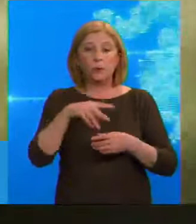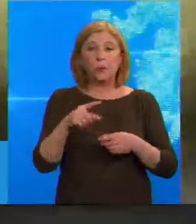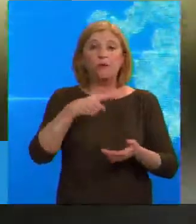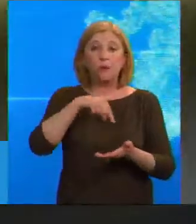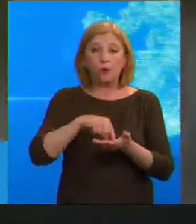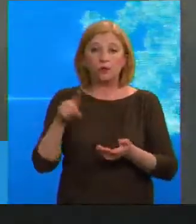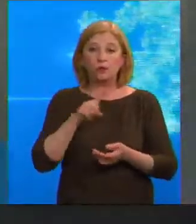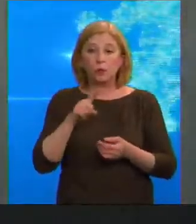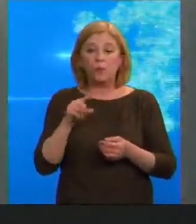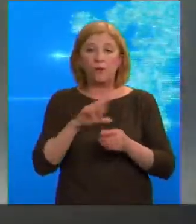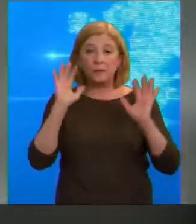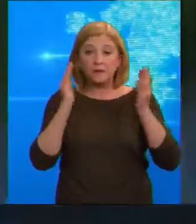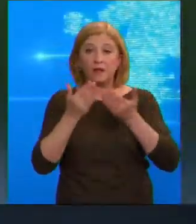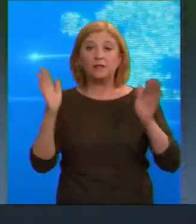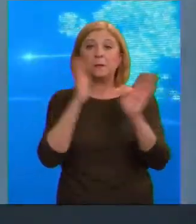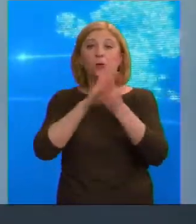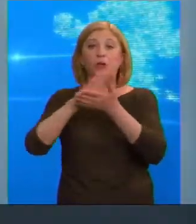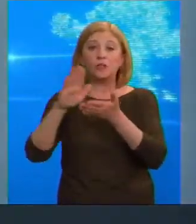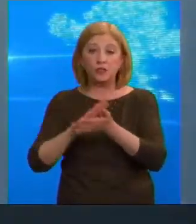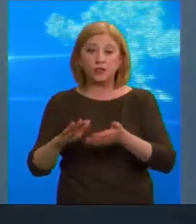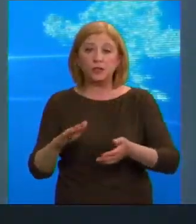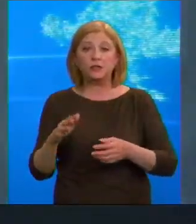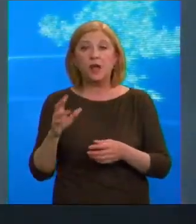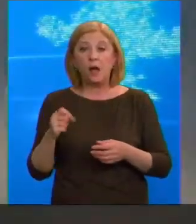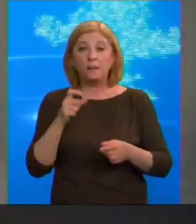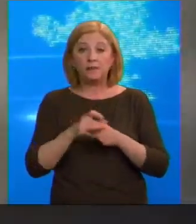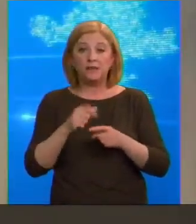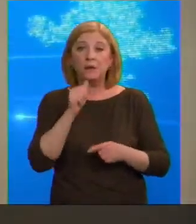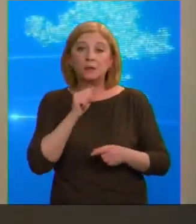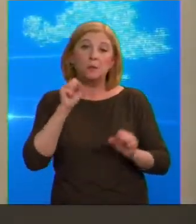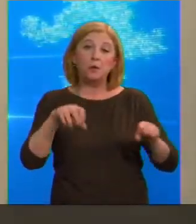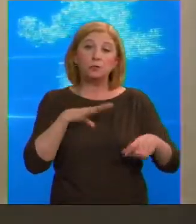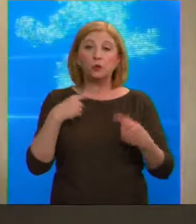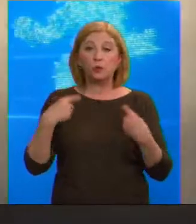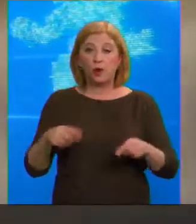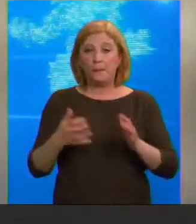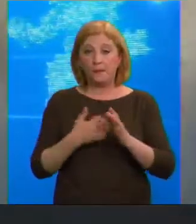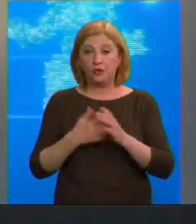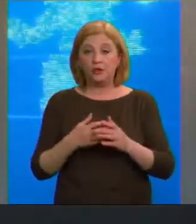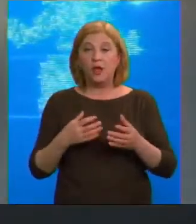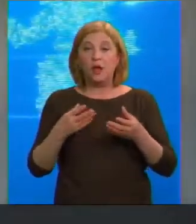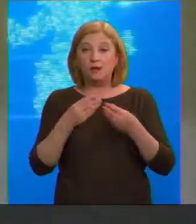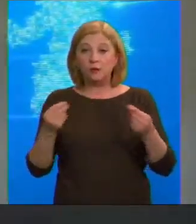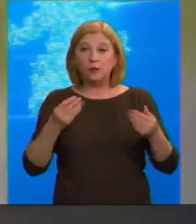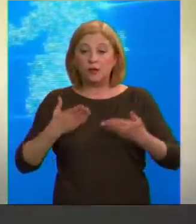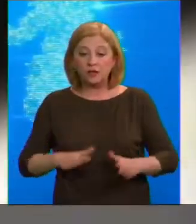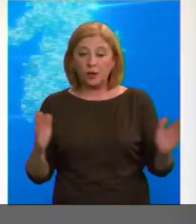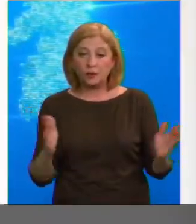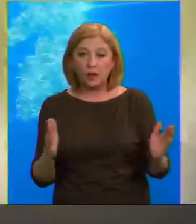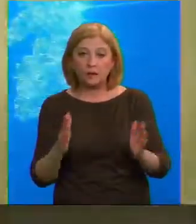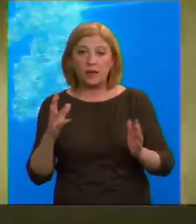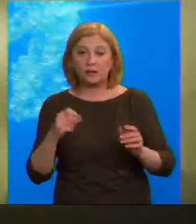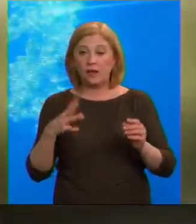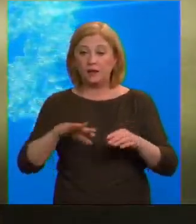что во время самоизоляции природа очистилась. Однако, по словам экспертов, может быть и другая причина. Весной у самок рождаются лосята, подросших детей они от